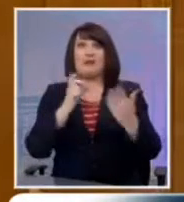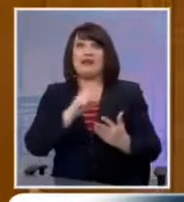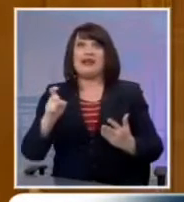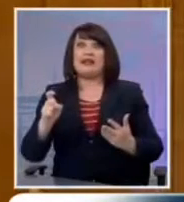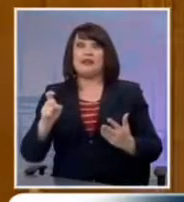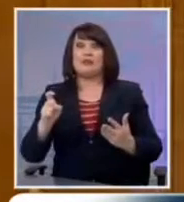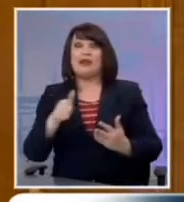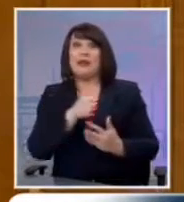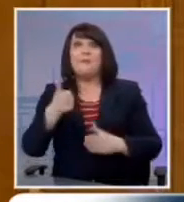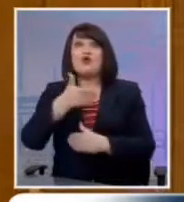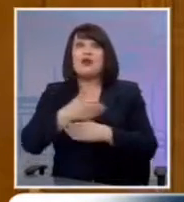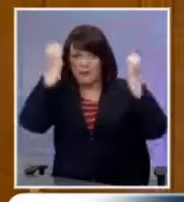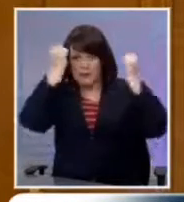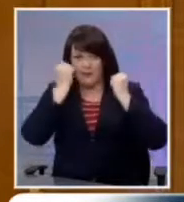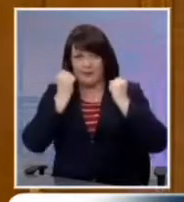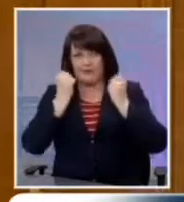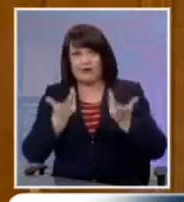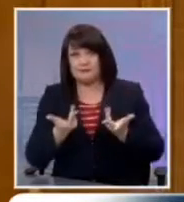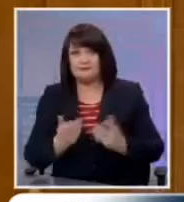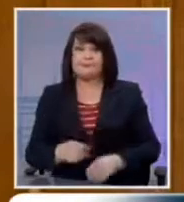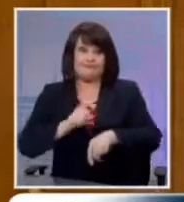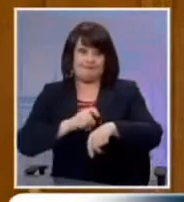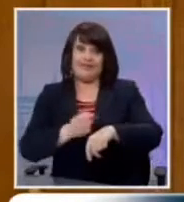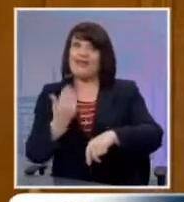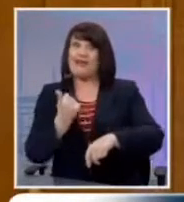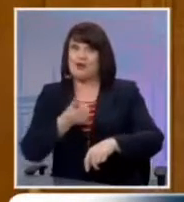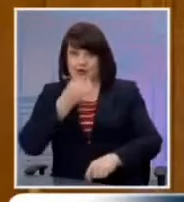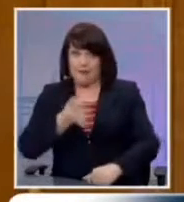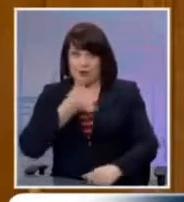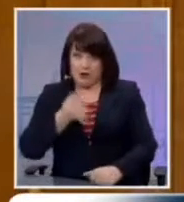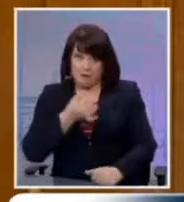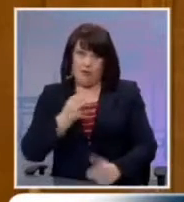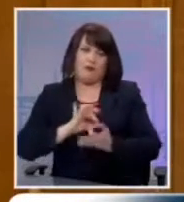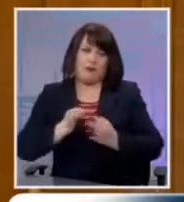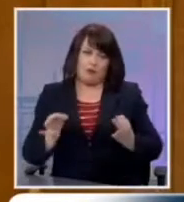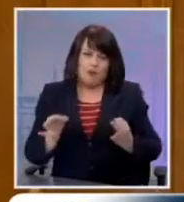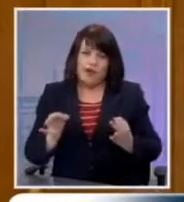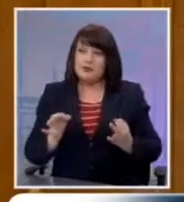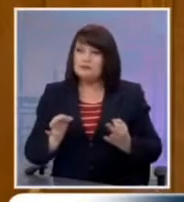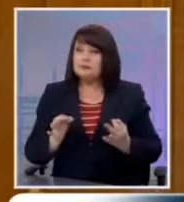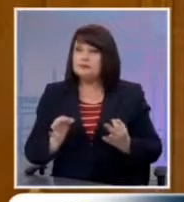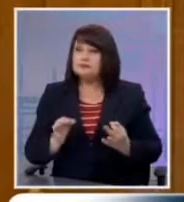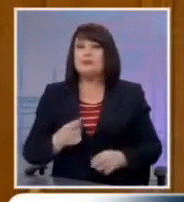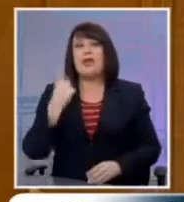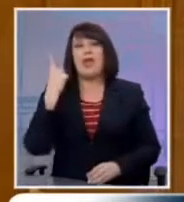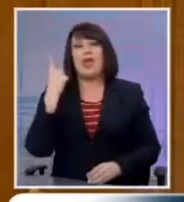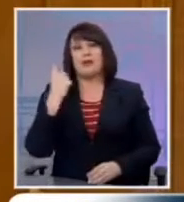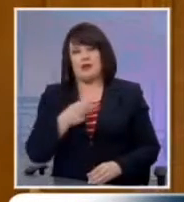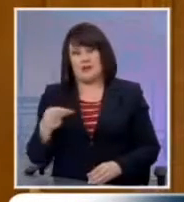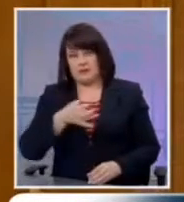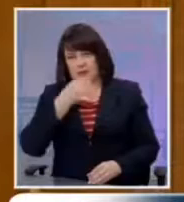εκατομμύρια μόνο για τα ενίκια. Δεν έχω τον χρόνο να επεκταθώ περισσότερο. Ένα πράγμα μόνο θα σας